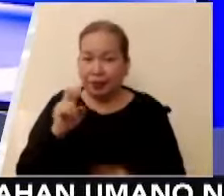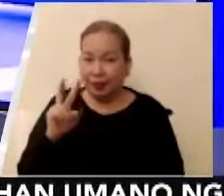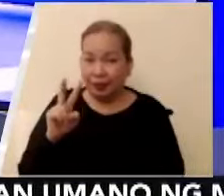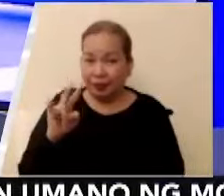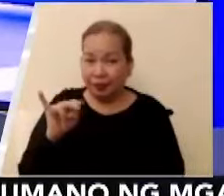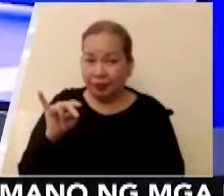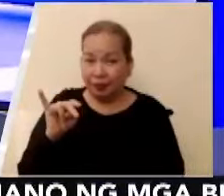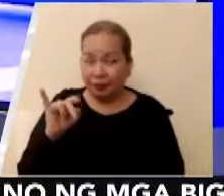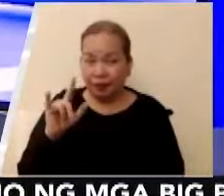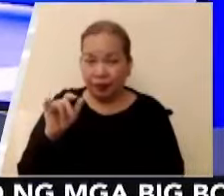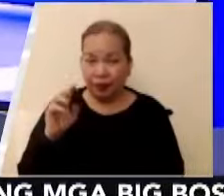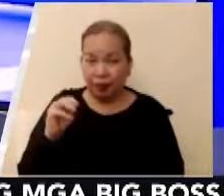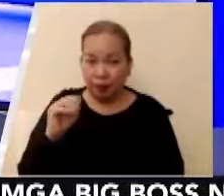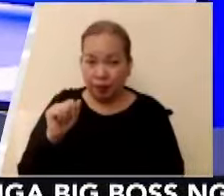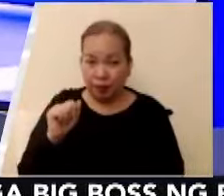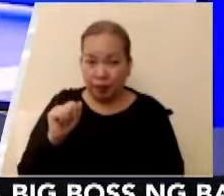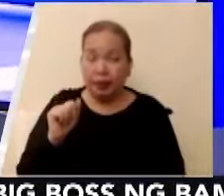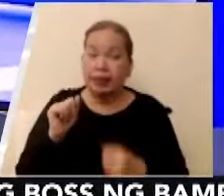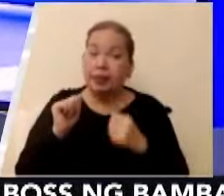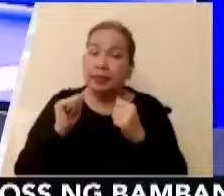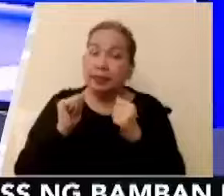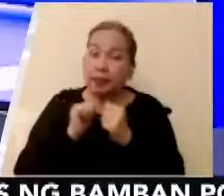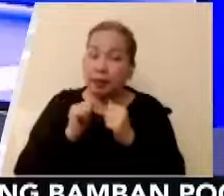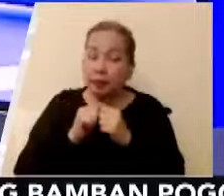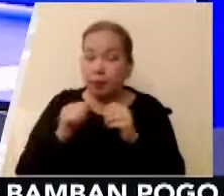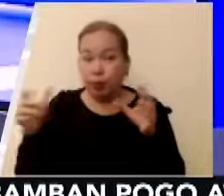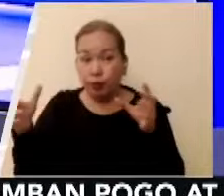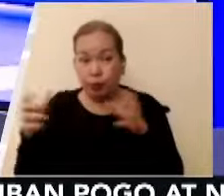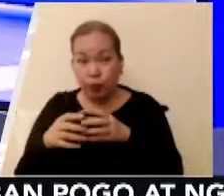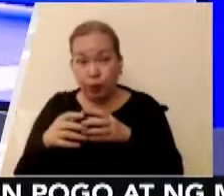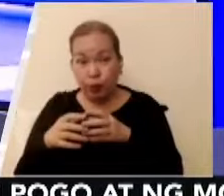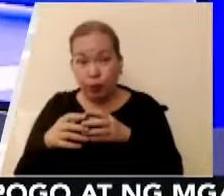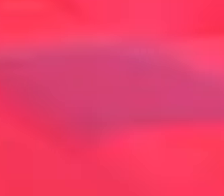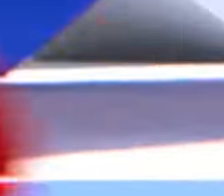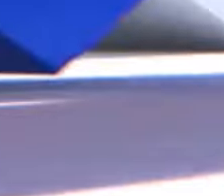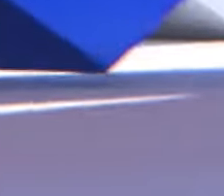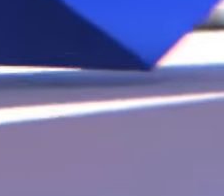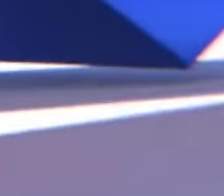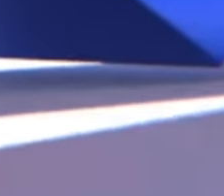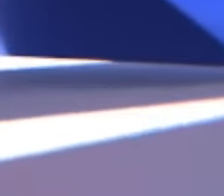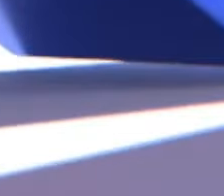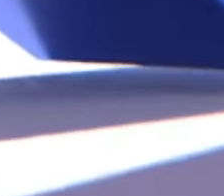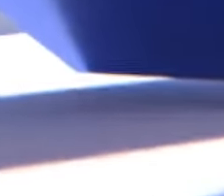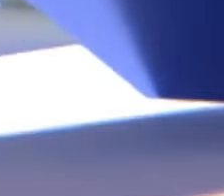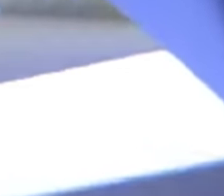ni Kapuso Primetime King, Ding Dong Dantes. Yan ang chika ni Lars Santiago.